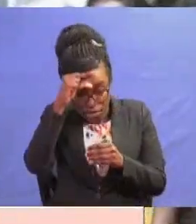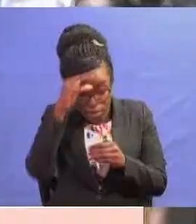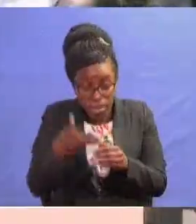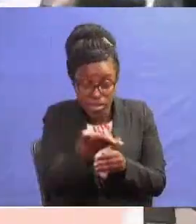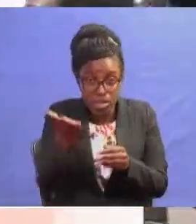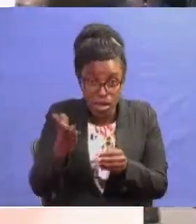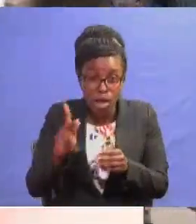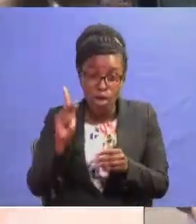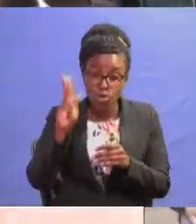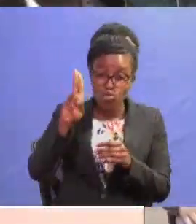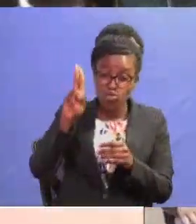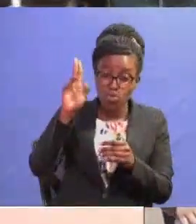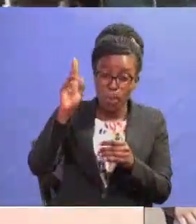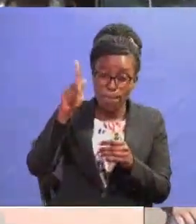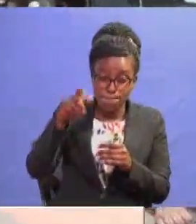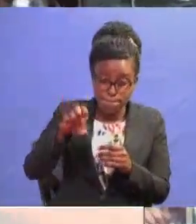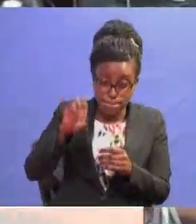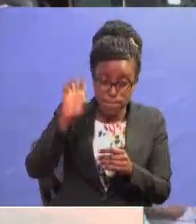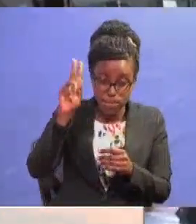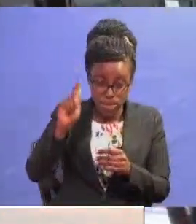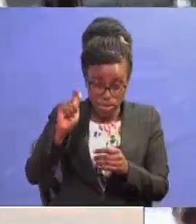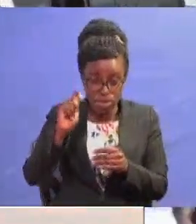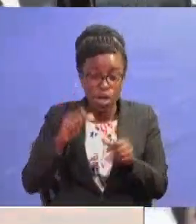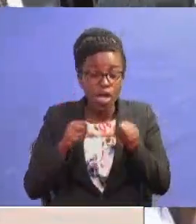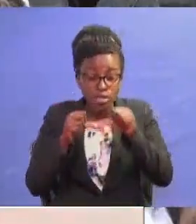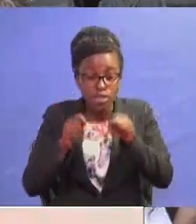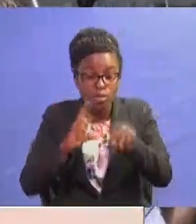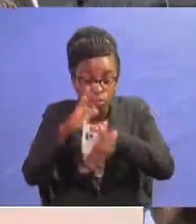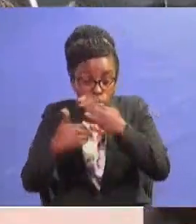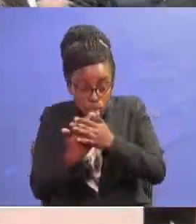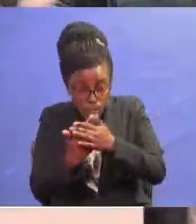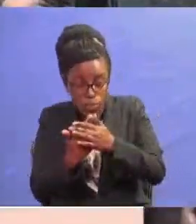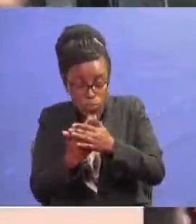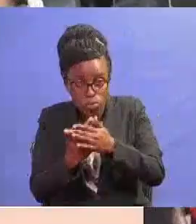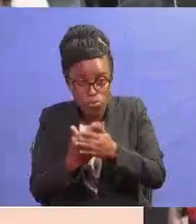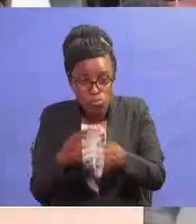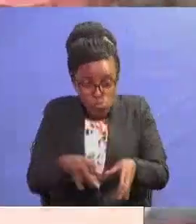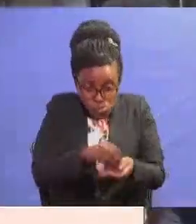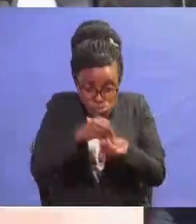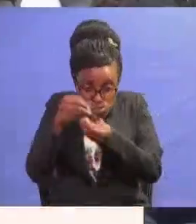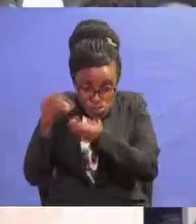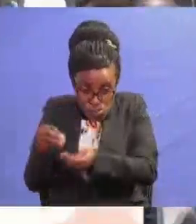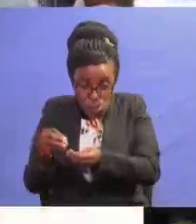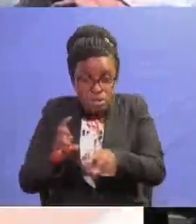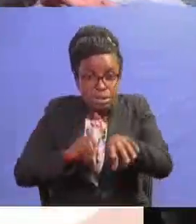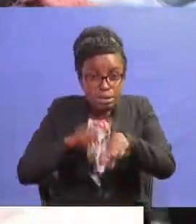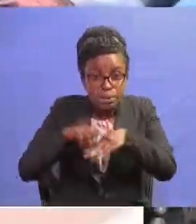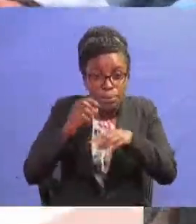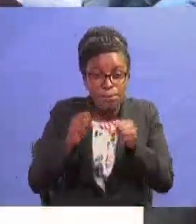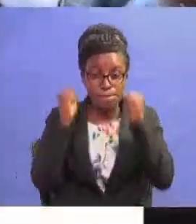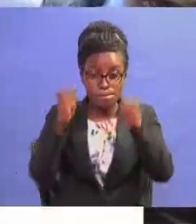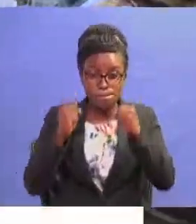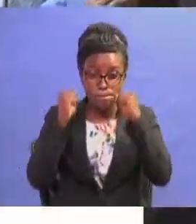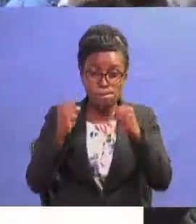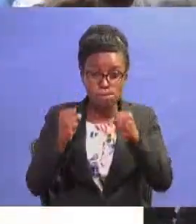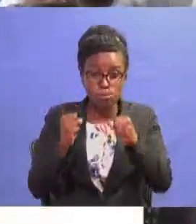imeagiza walimu kusitisha shughuli za ajira za mikataba ya kudumu zitakapotolewa. Mgomo huu unaendelea kuzua hisia mseto kutoka